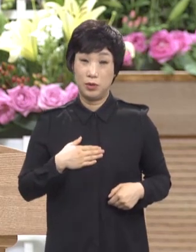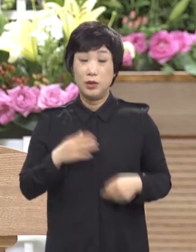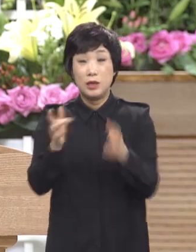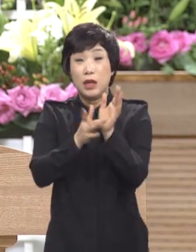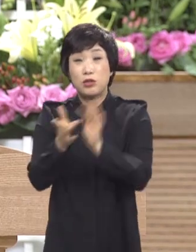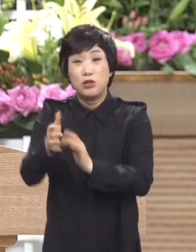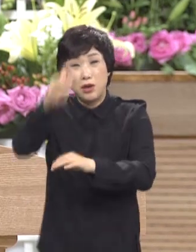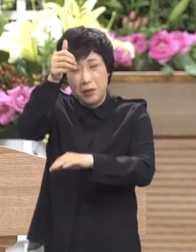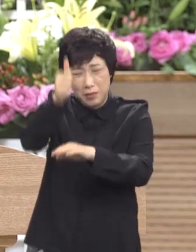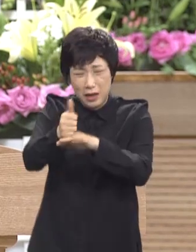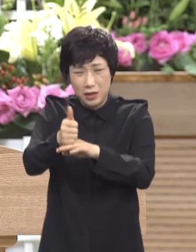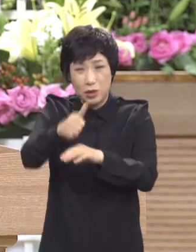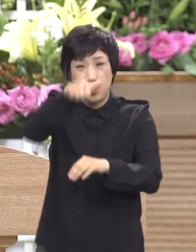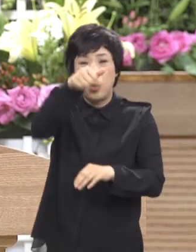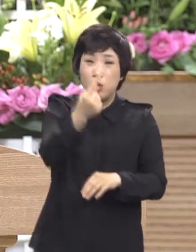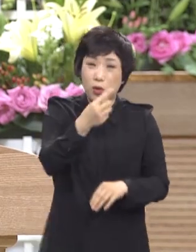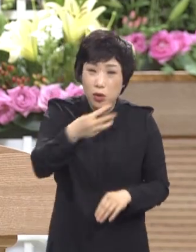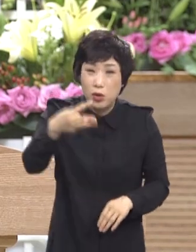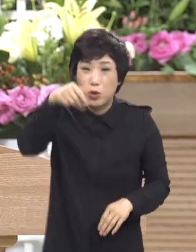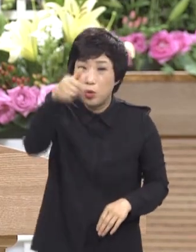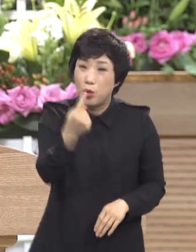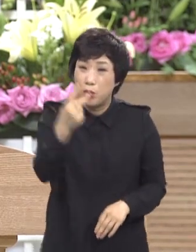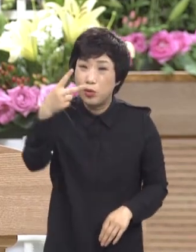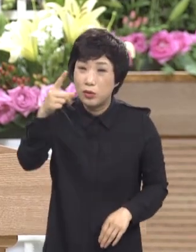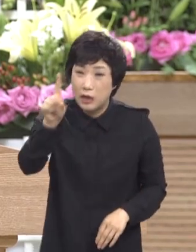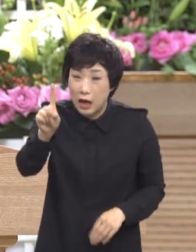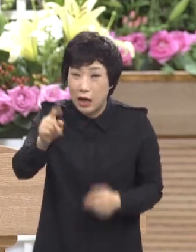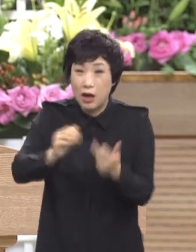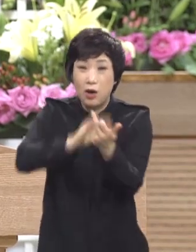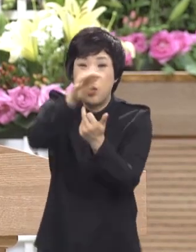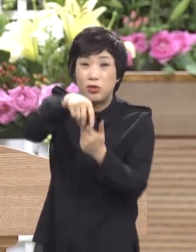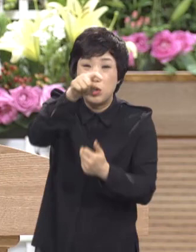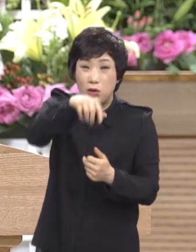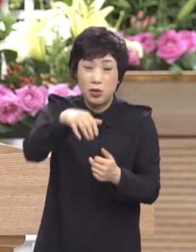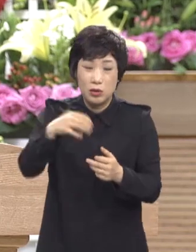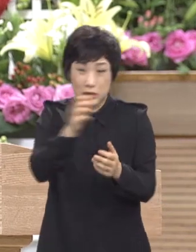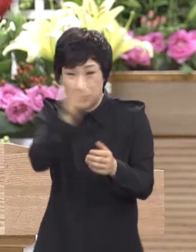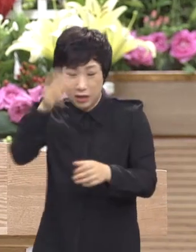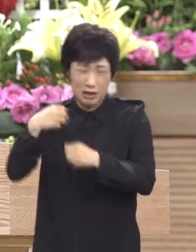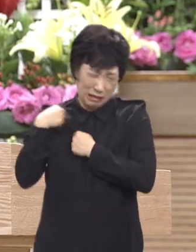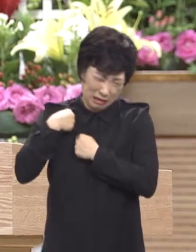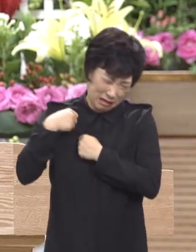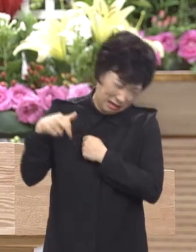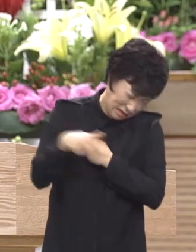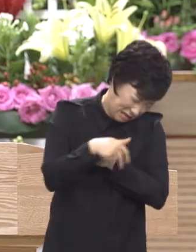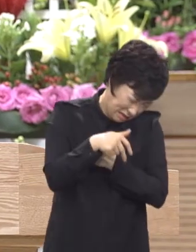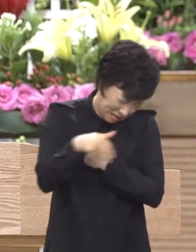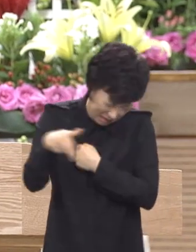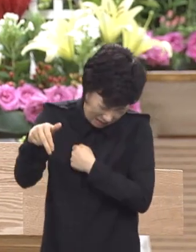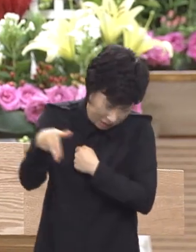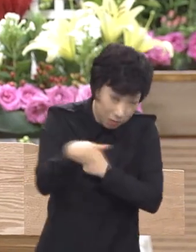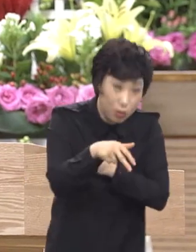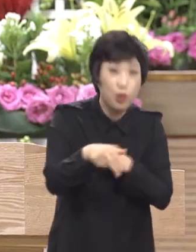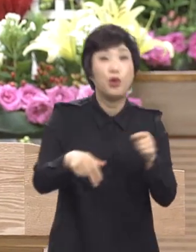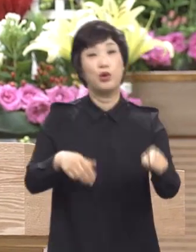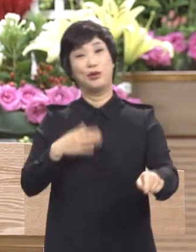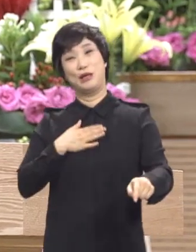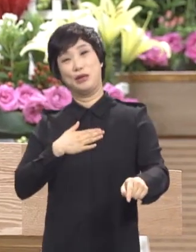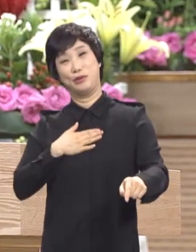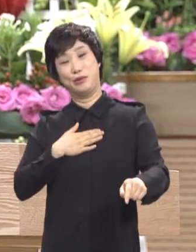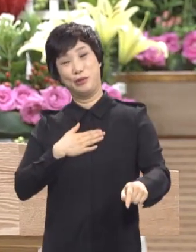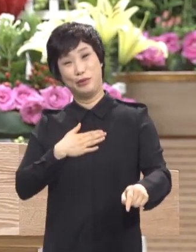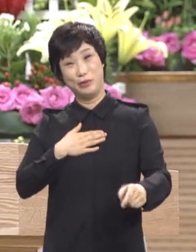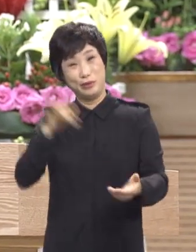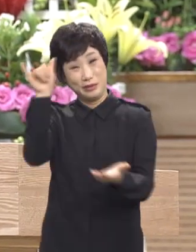그는 마지막 골고다에 오르실 때 저는 골고다를 여러 번 가봤어요. 주님 매 맞는 현장에서 골고다까지